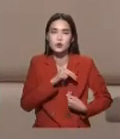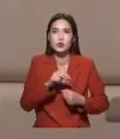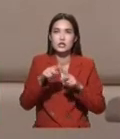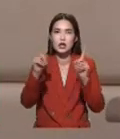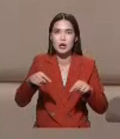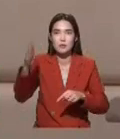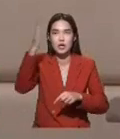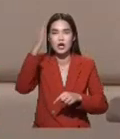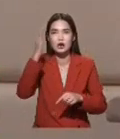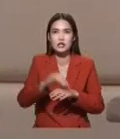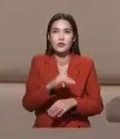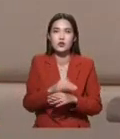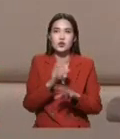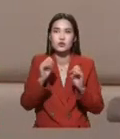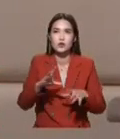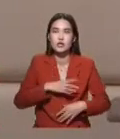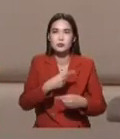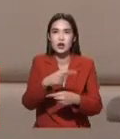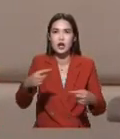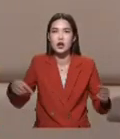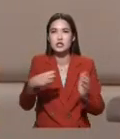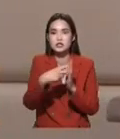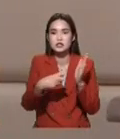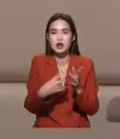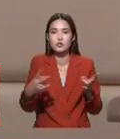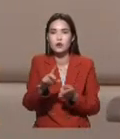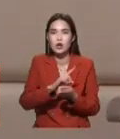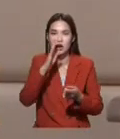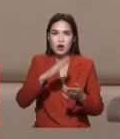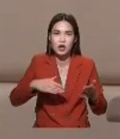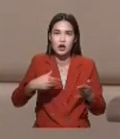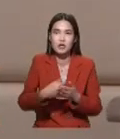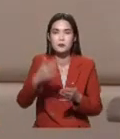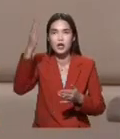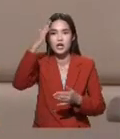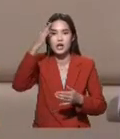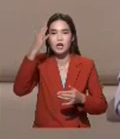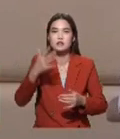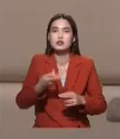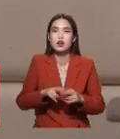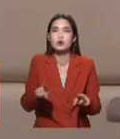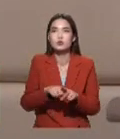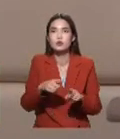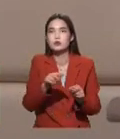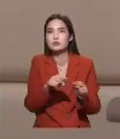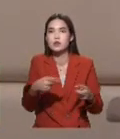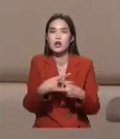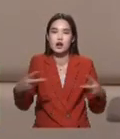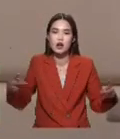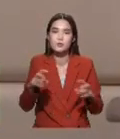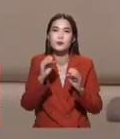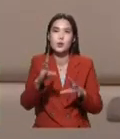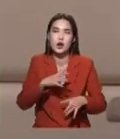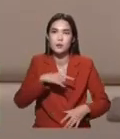административных дел возможно по целому ряду составов. Нужно, однако, сопоставлять административное взыскание с характером и степенью